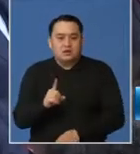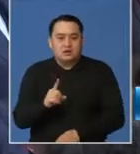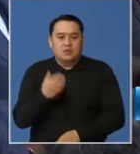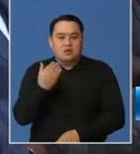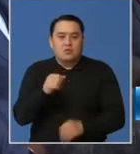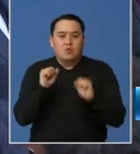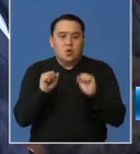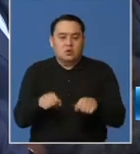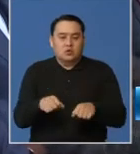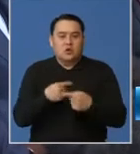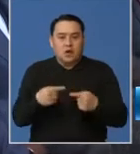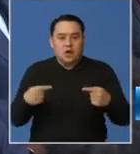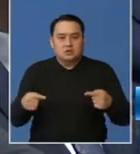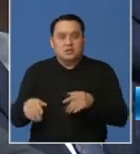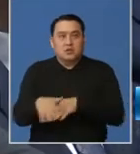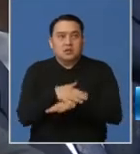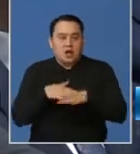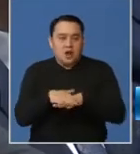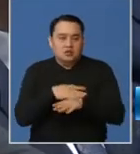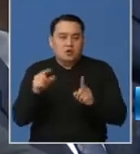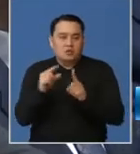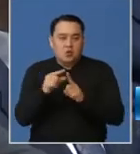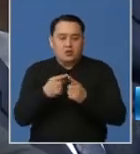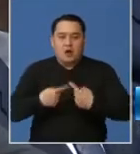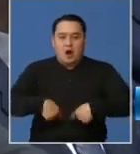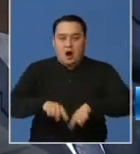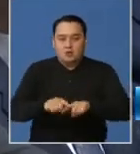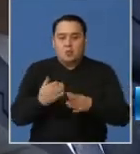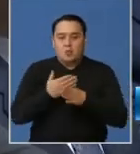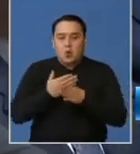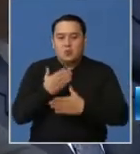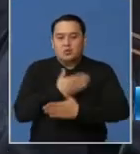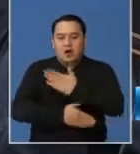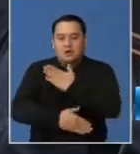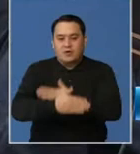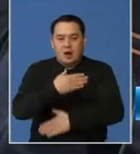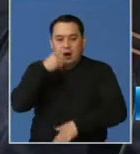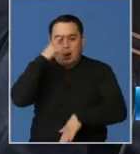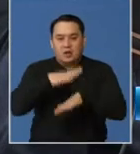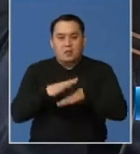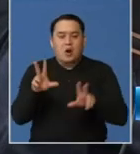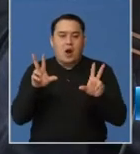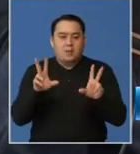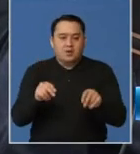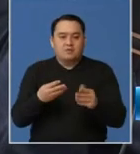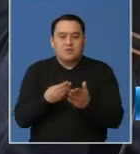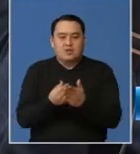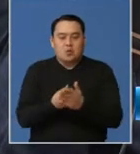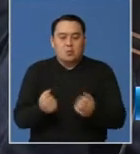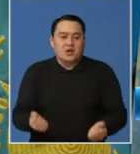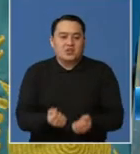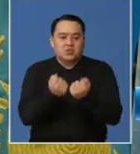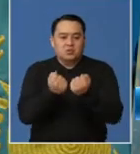его доступности разным слоям населения. К слову, организация, оказывающая помощь инвалидам, Амандык Баталов обещал финансовую